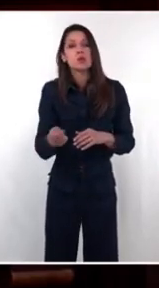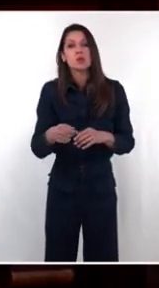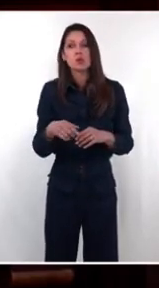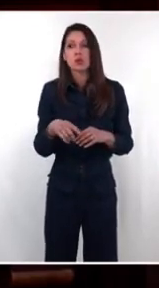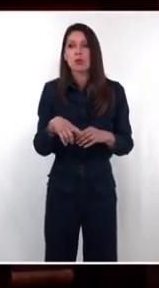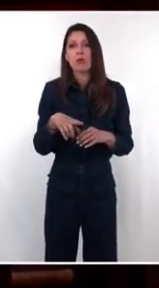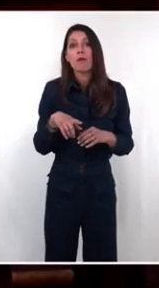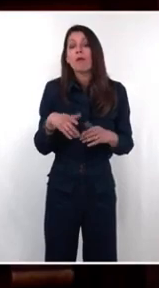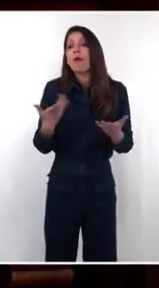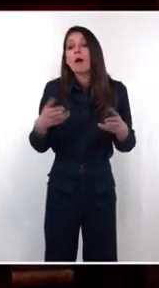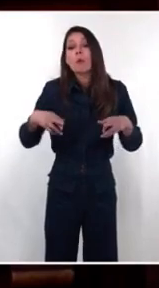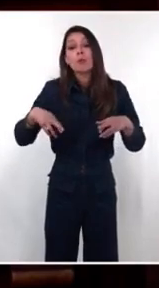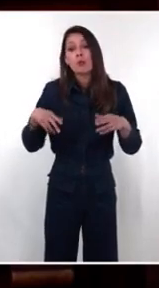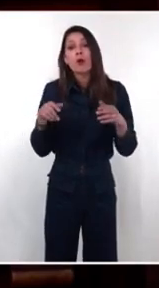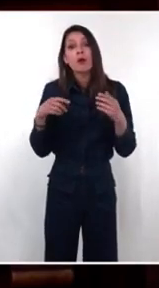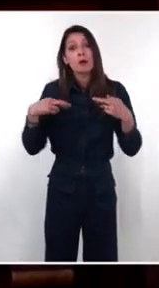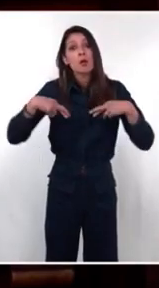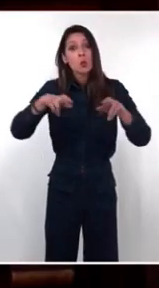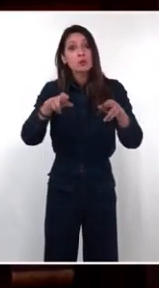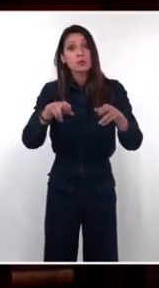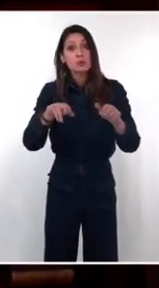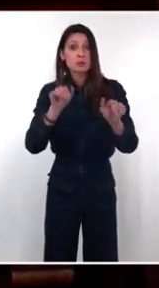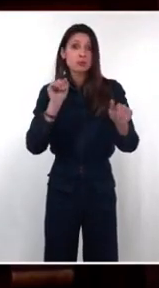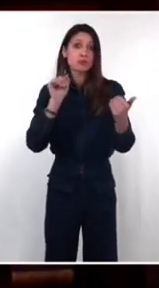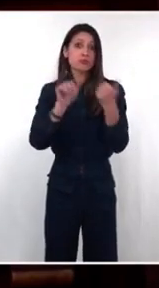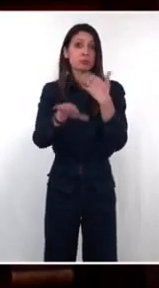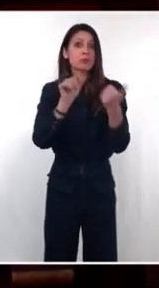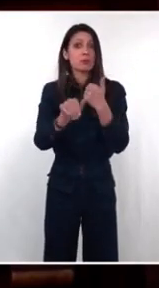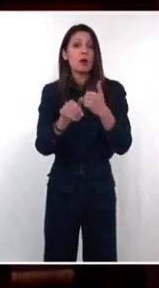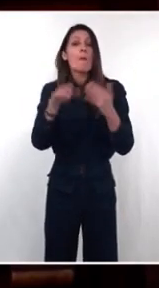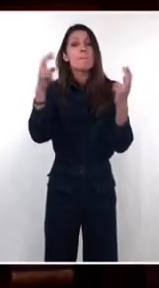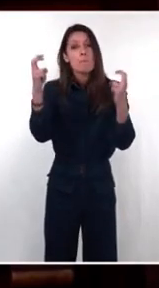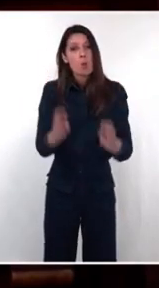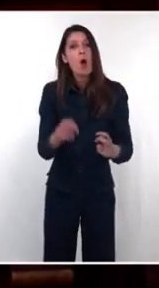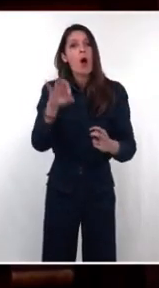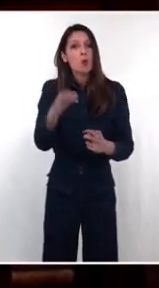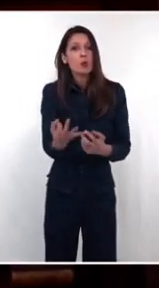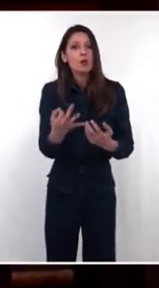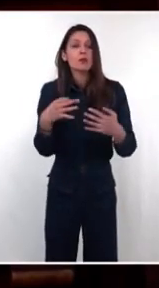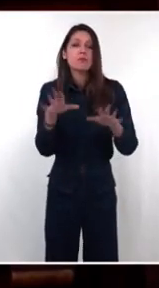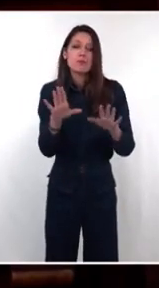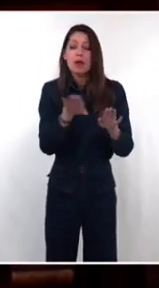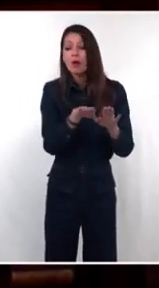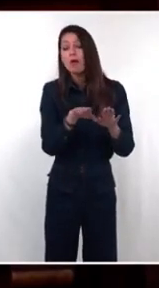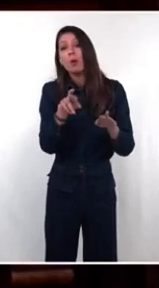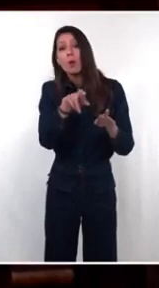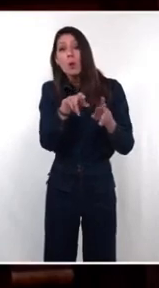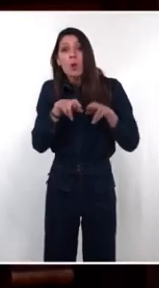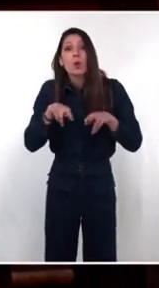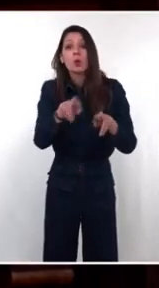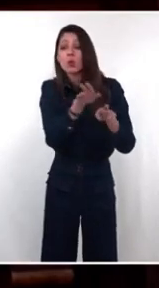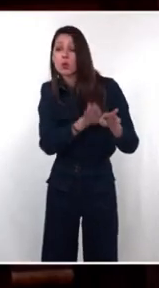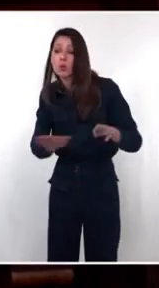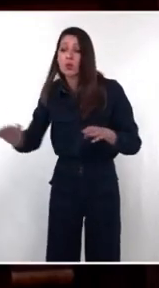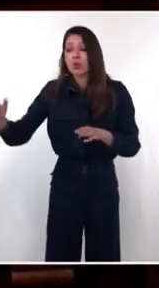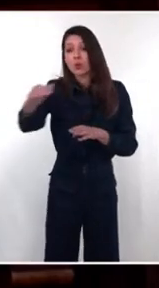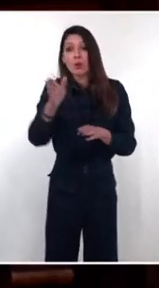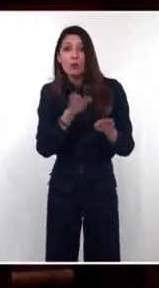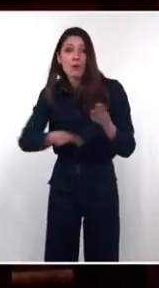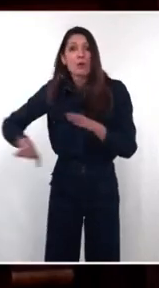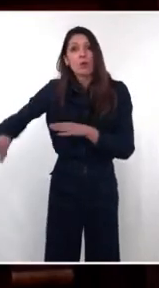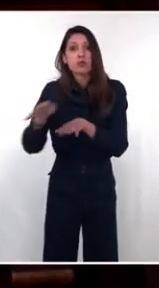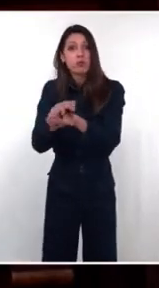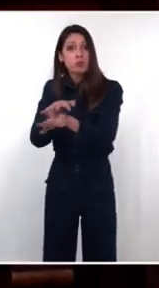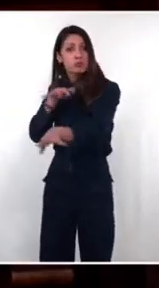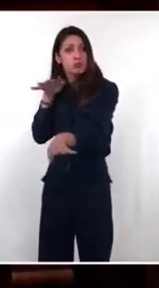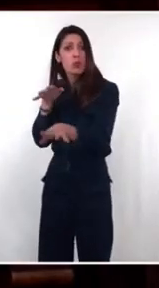moins de bagnoles. Mais évidemment, elles sont dans les rues adjacentes, elles créent des bouchons pas possibles avec la pollution